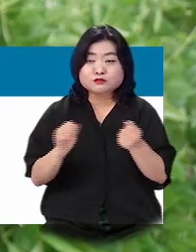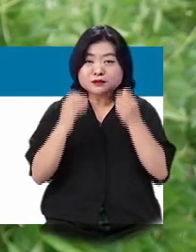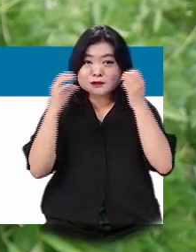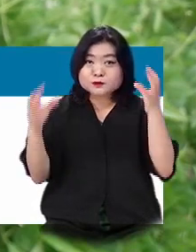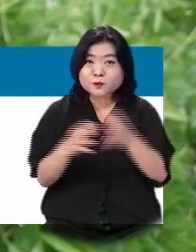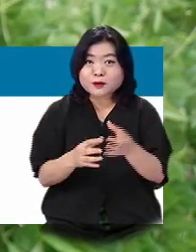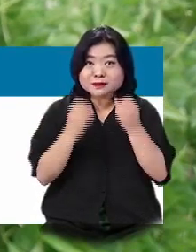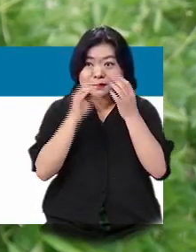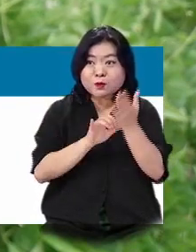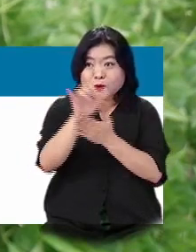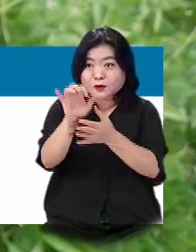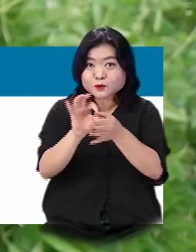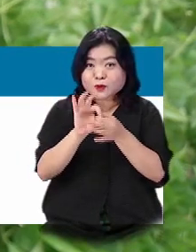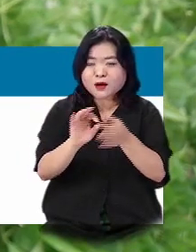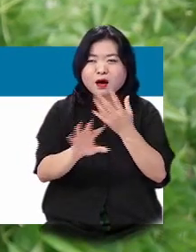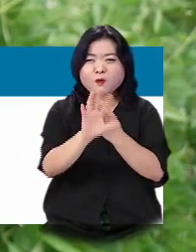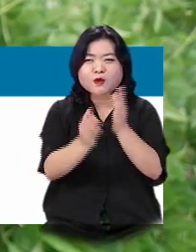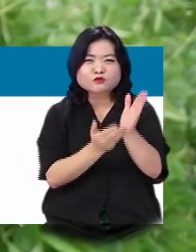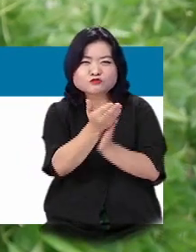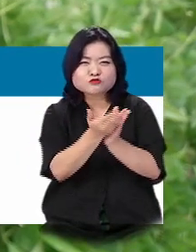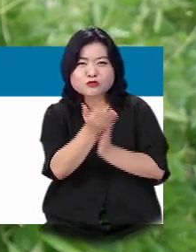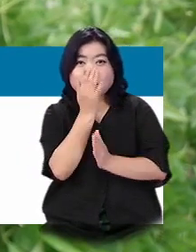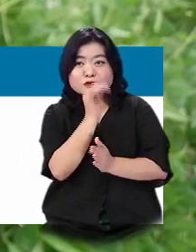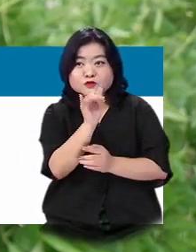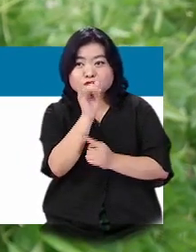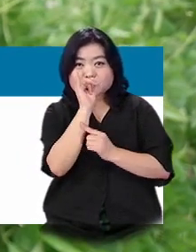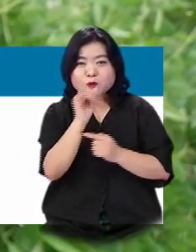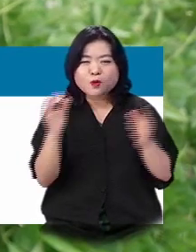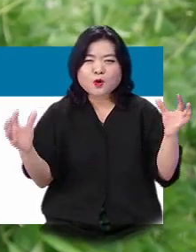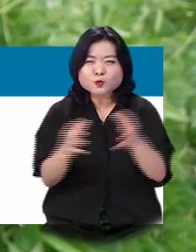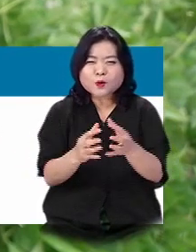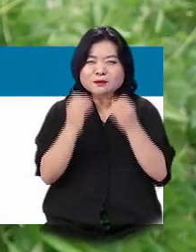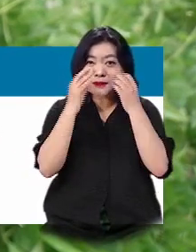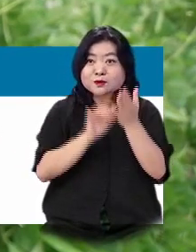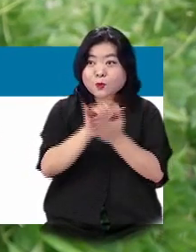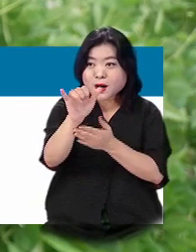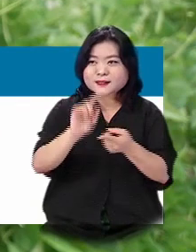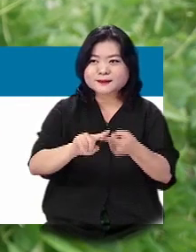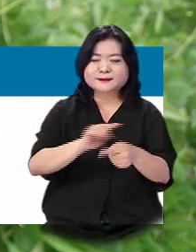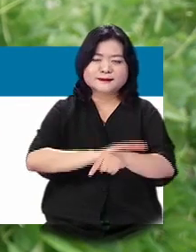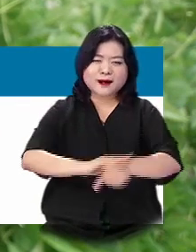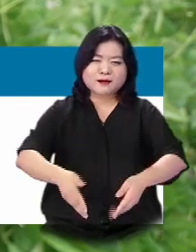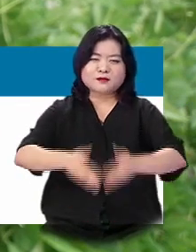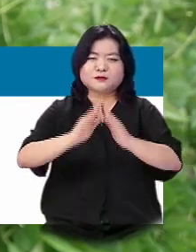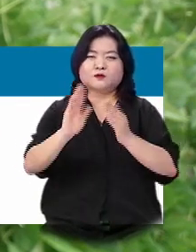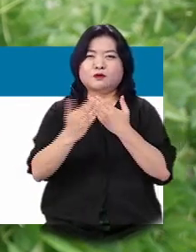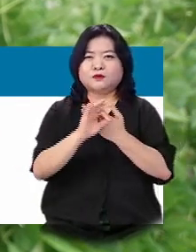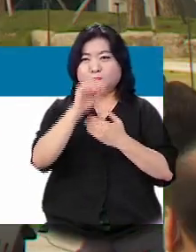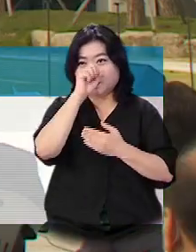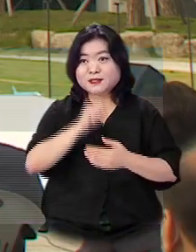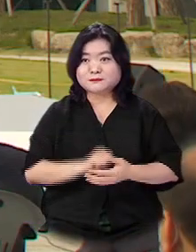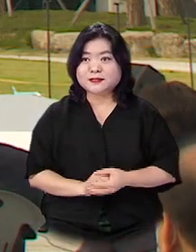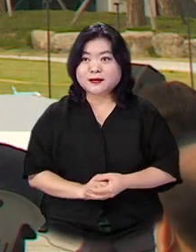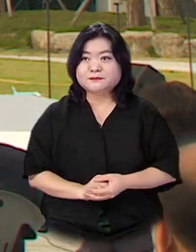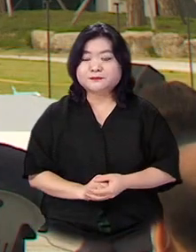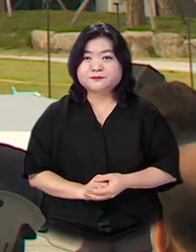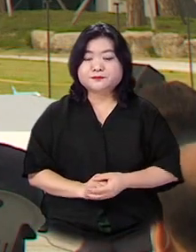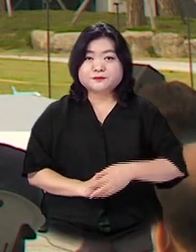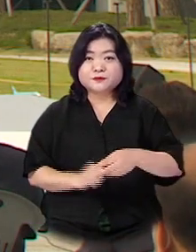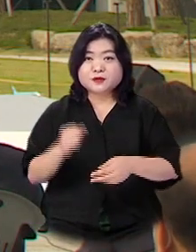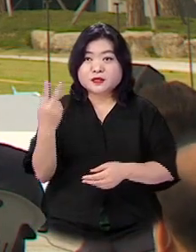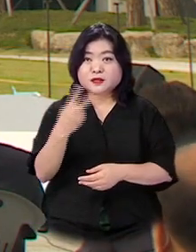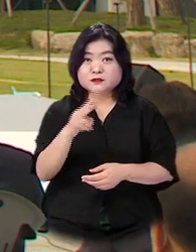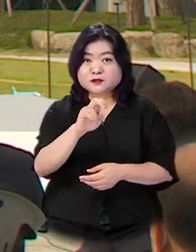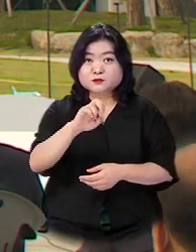통하여 해외로 수출될 수 있도록 통합신공항이 잘 건설되었으면 좋겠습니다.